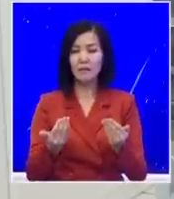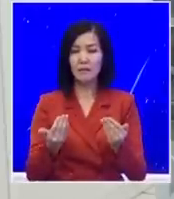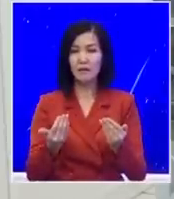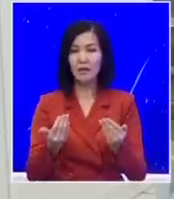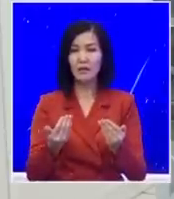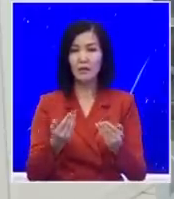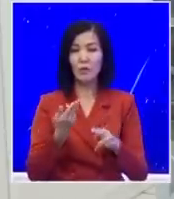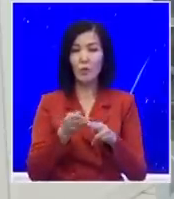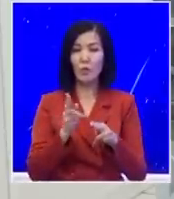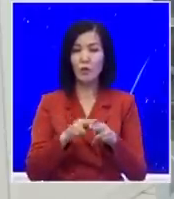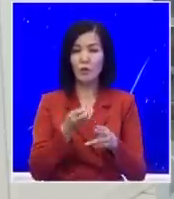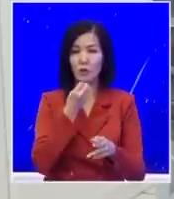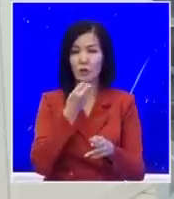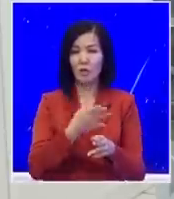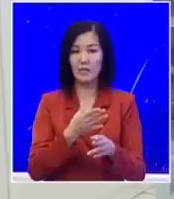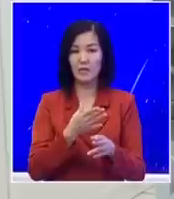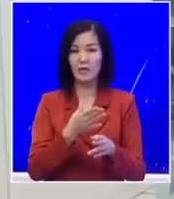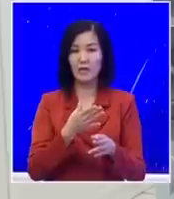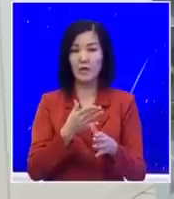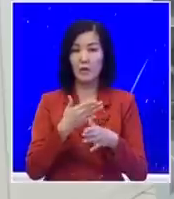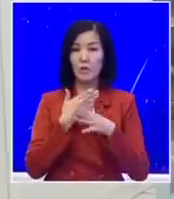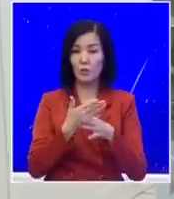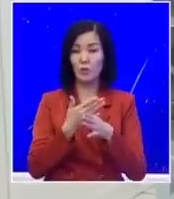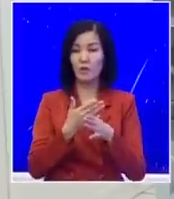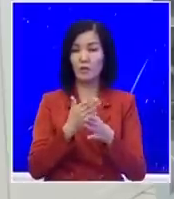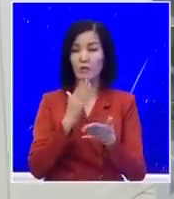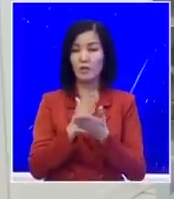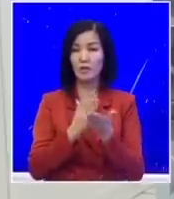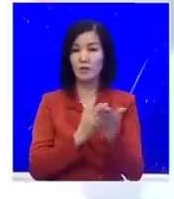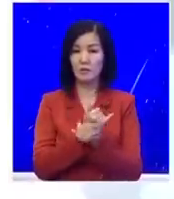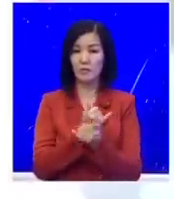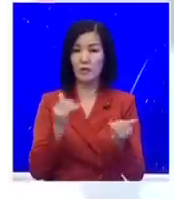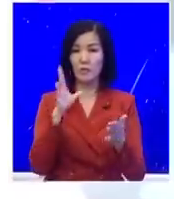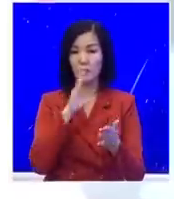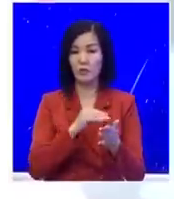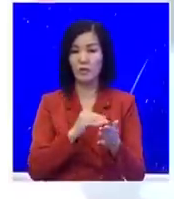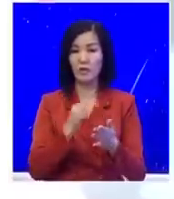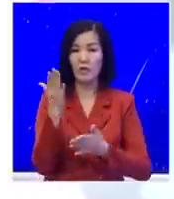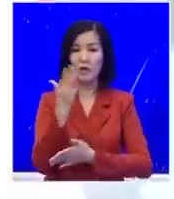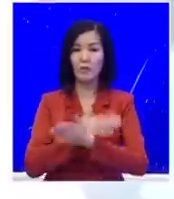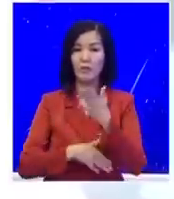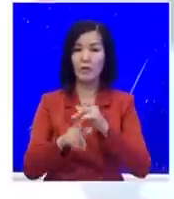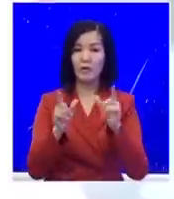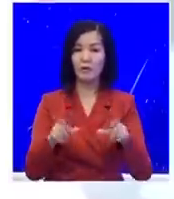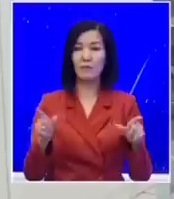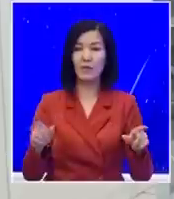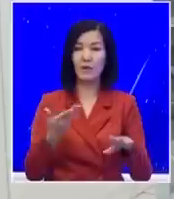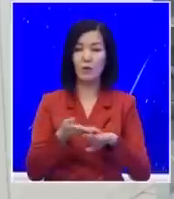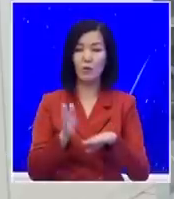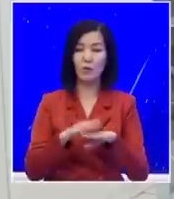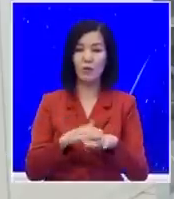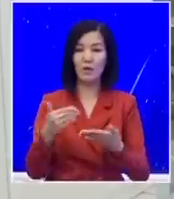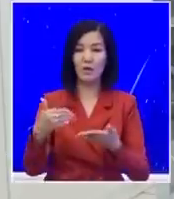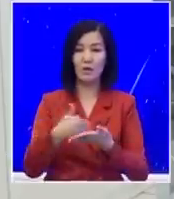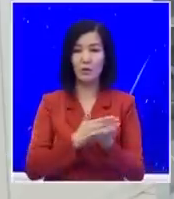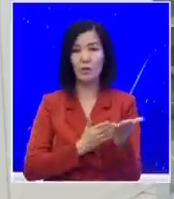өте ыңғайлы пандус мына жерде қарсы алып күтіп күн өтесіп береді, бізге қызмет көрсетеді. Мүмкіндік шектеулі жандарға кіріп шығу өте ыңғайлы және